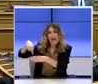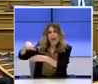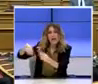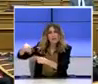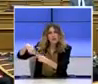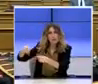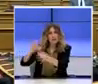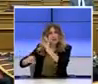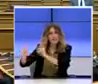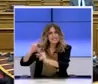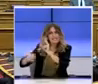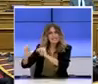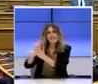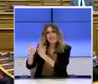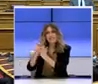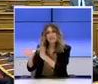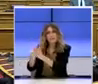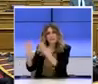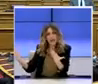Λοιμοξιολόγων.